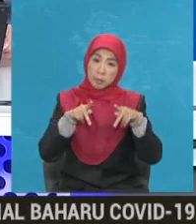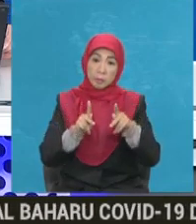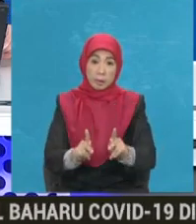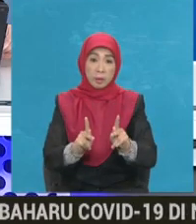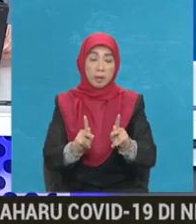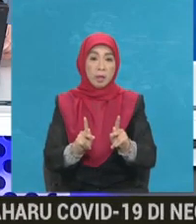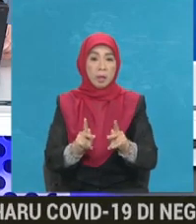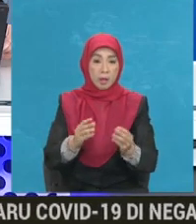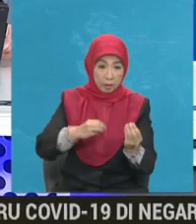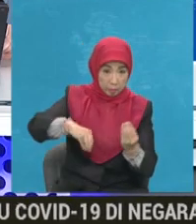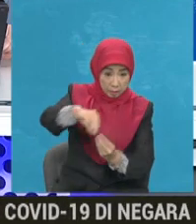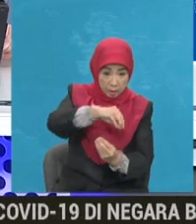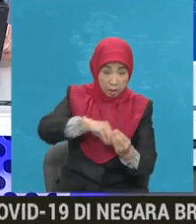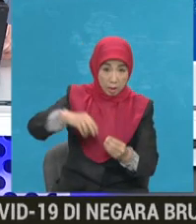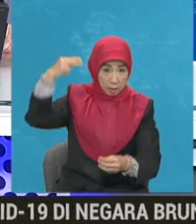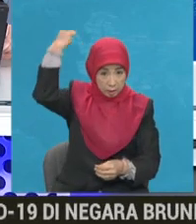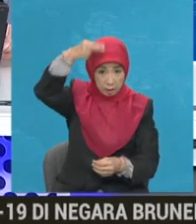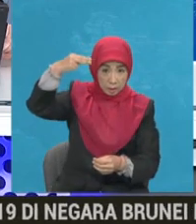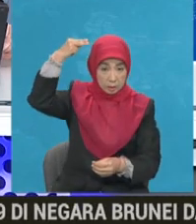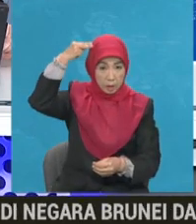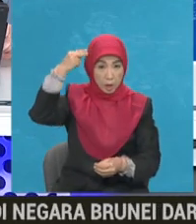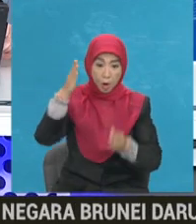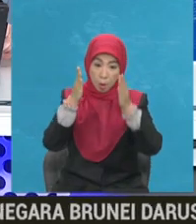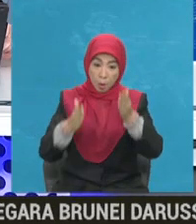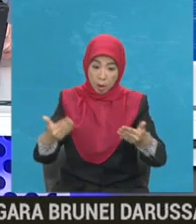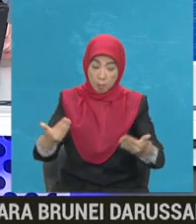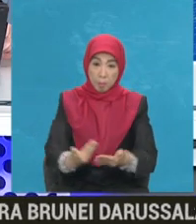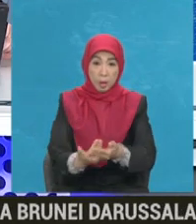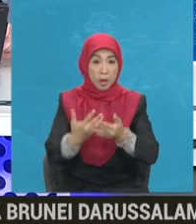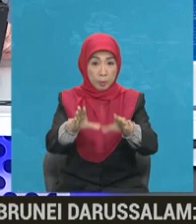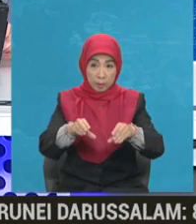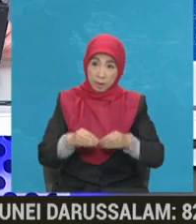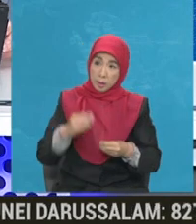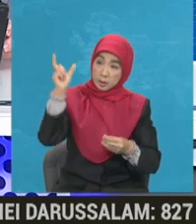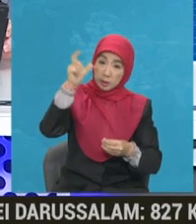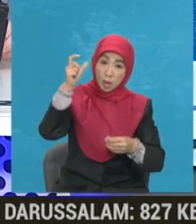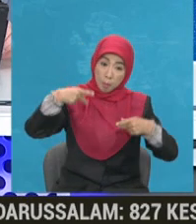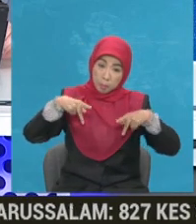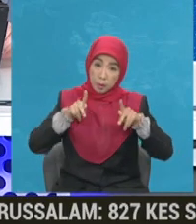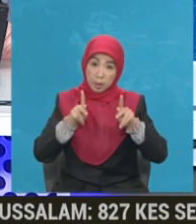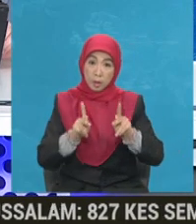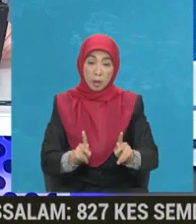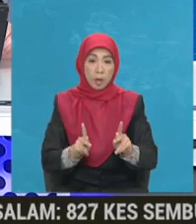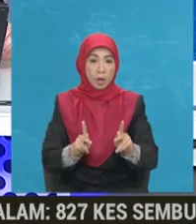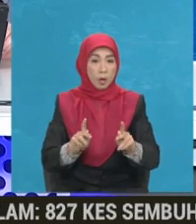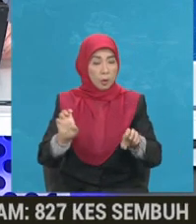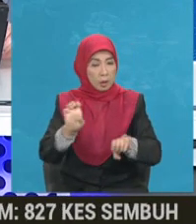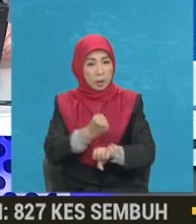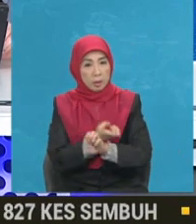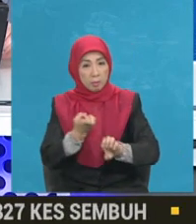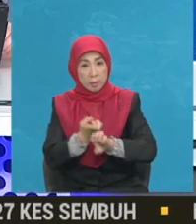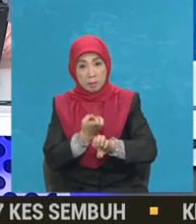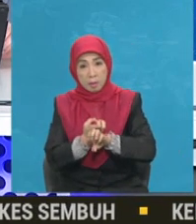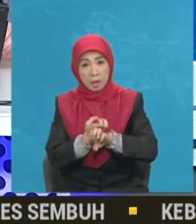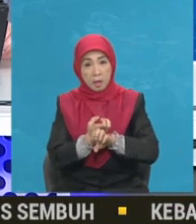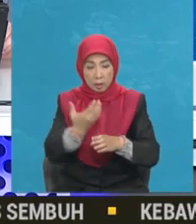mengerjakan Ibadah Haji tahun ini bagi para saudara baru peluang menjadi tetamu Allah adalah satu peluang keemasan bukan